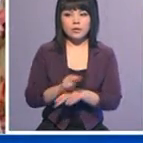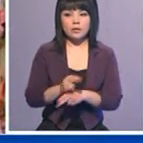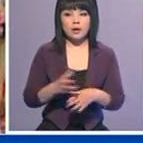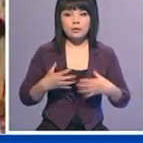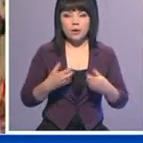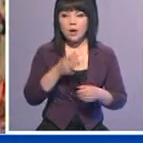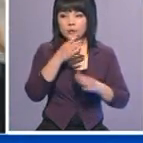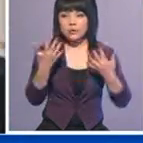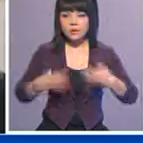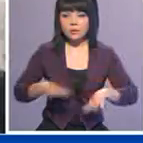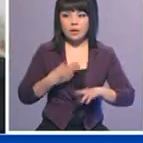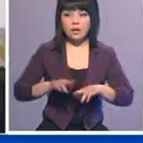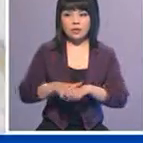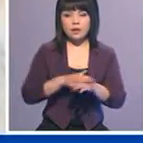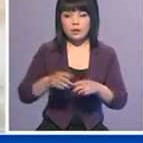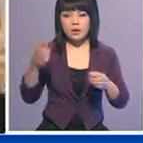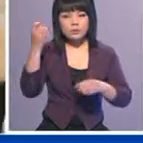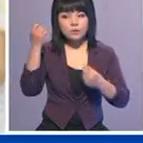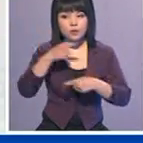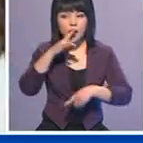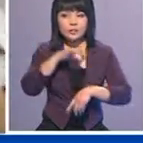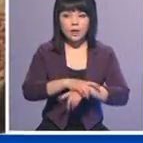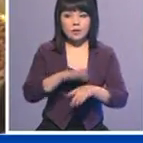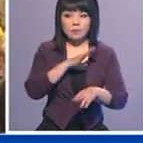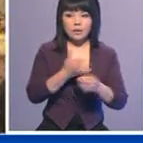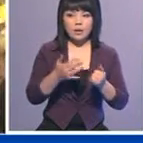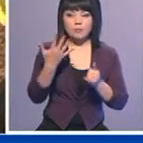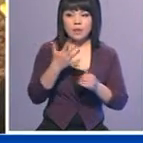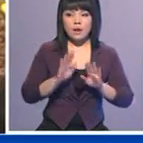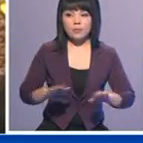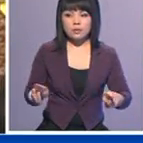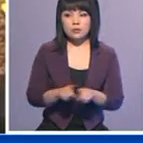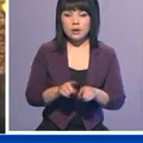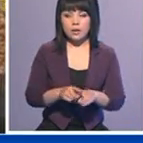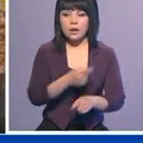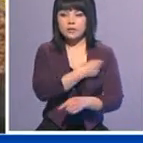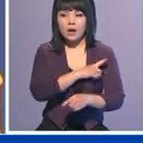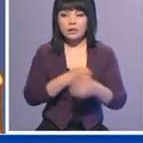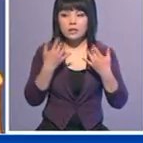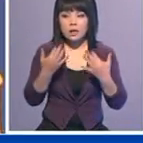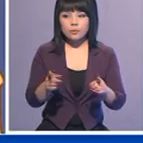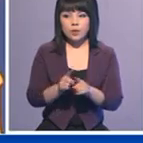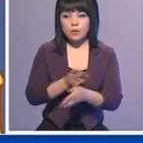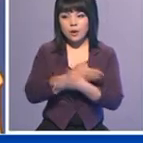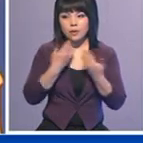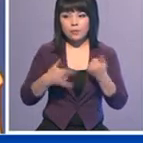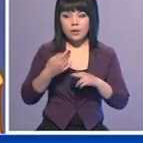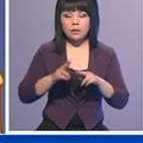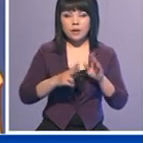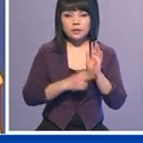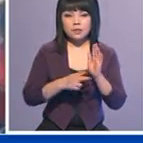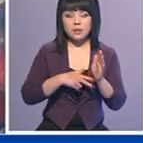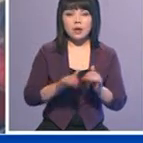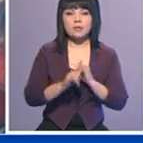қалалық прокурорлар мен СЭС қызметкерлері анықтады. Тексерілген 5 балабақшаның қайғайсы да санитарлық талаптарды сақтамаған. Мәселен, 80-нен